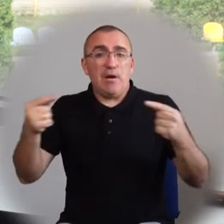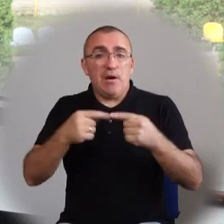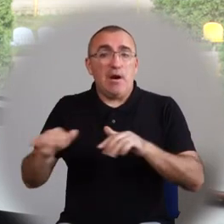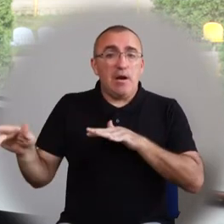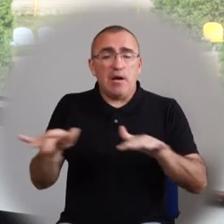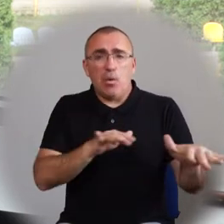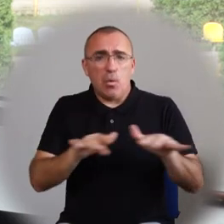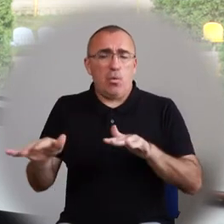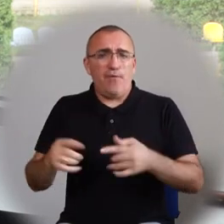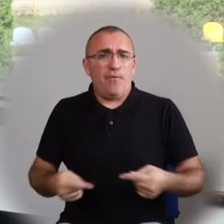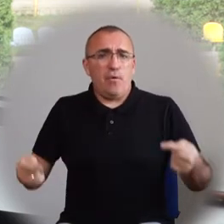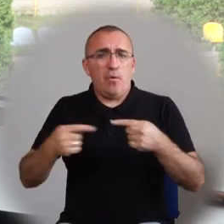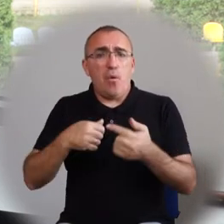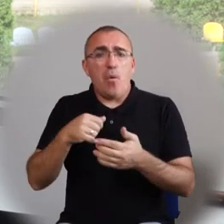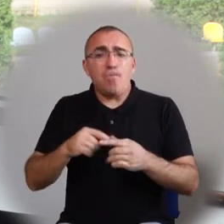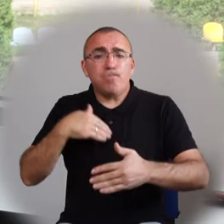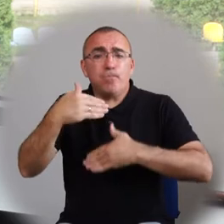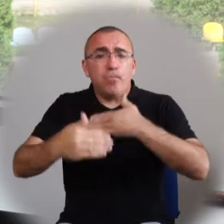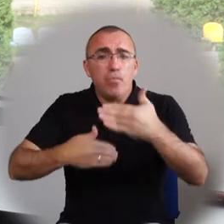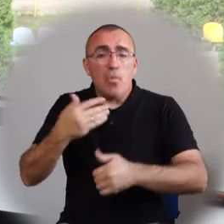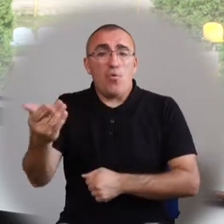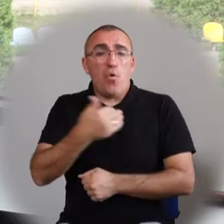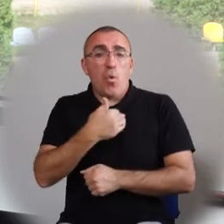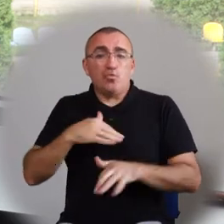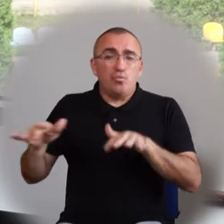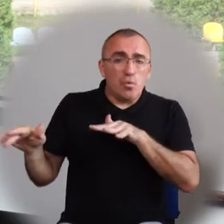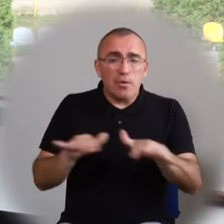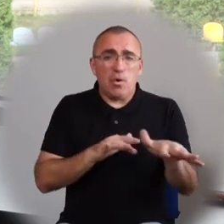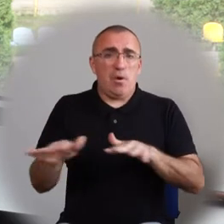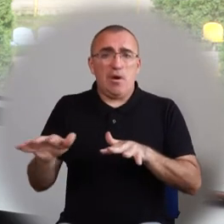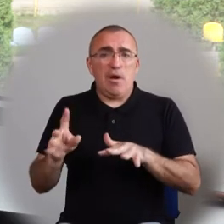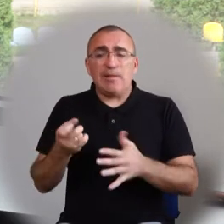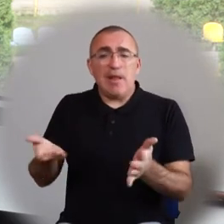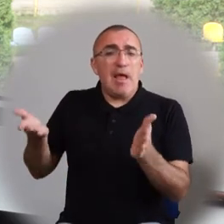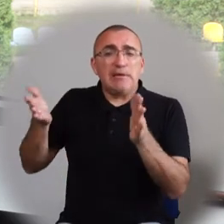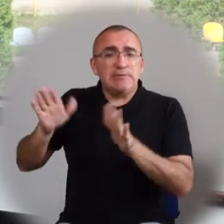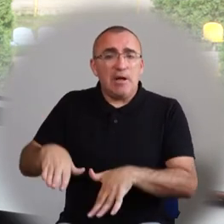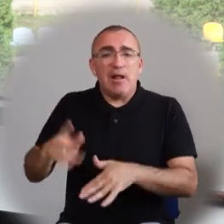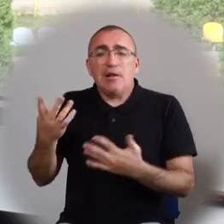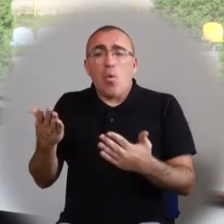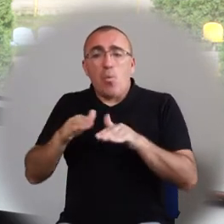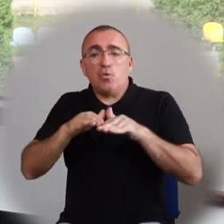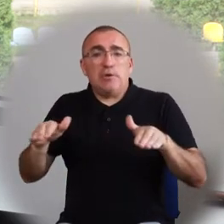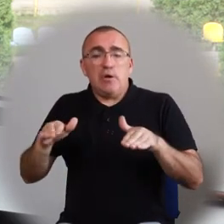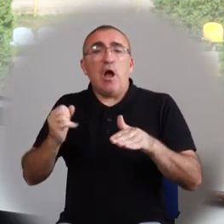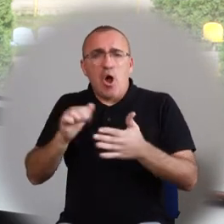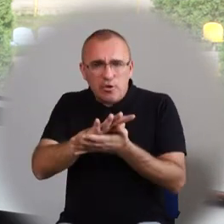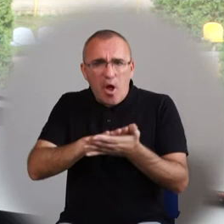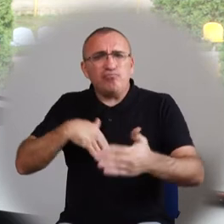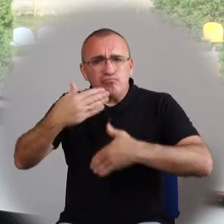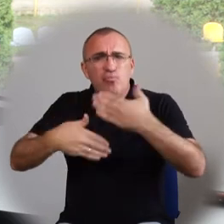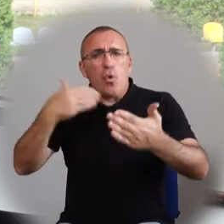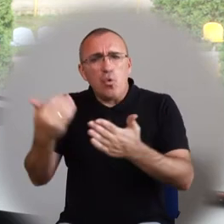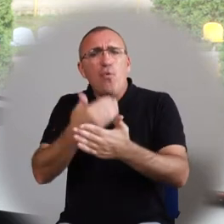зробили відповідний рух, відповідний поступ, вони хочуть рухатись, не залишаючись на якомусь